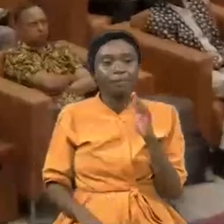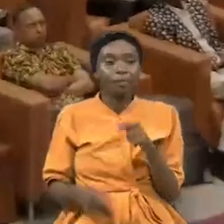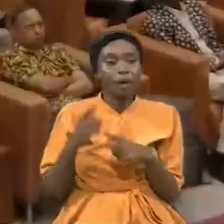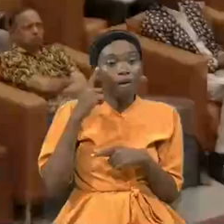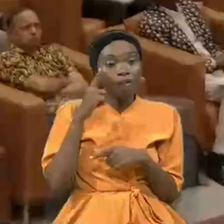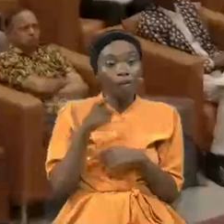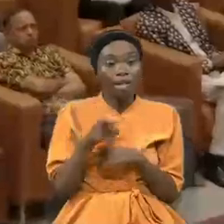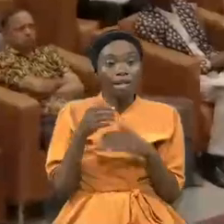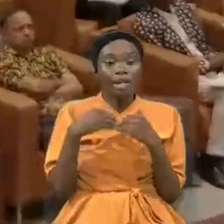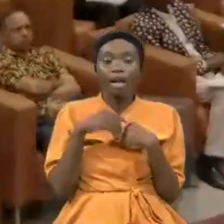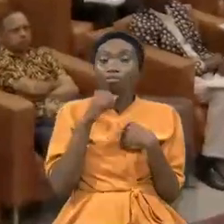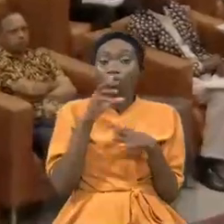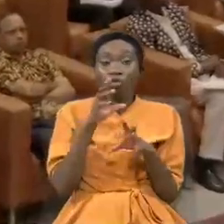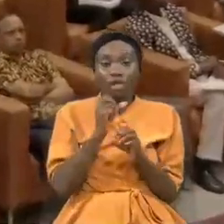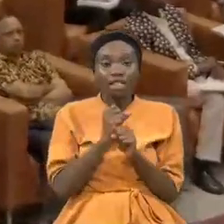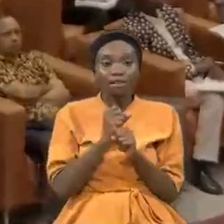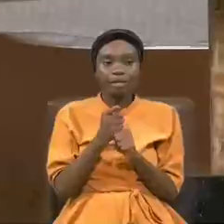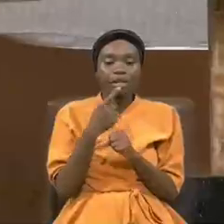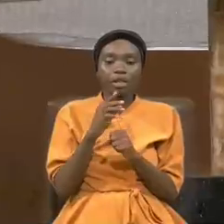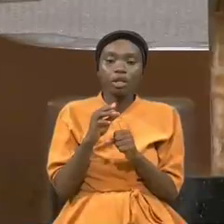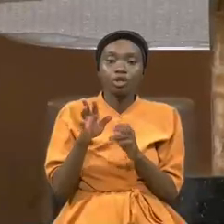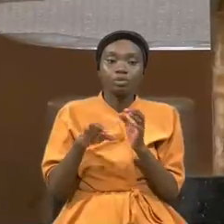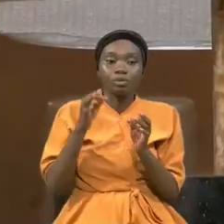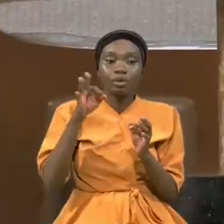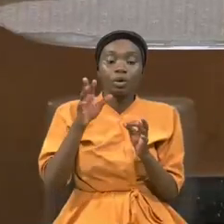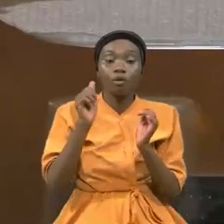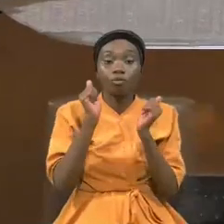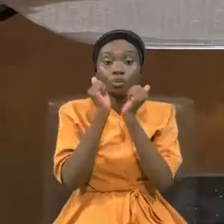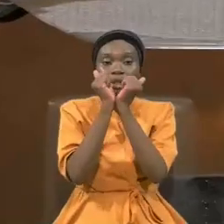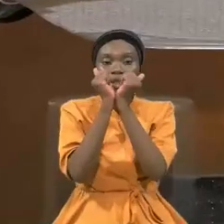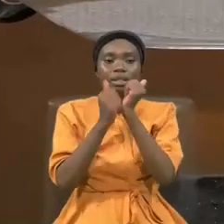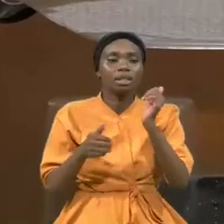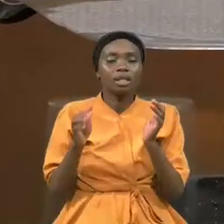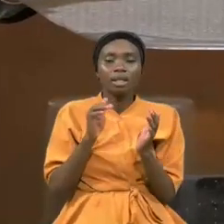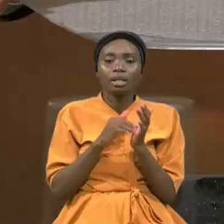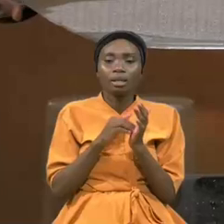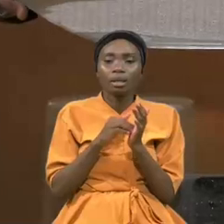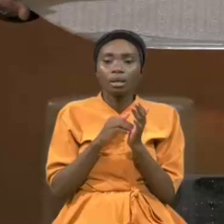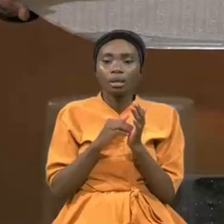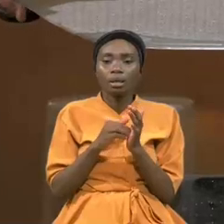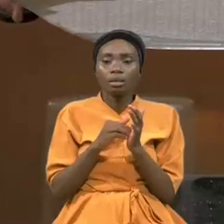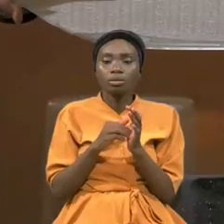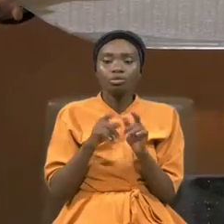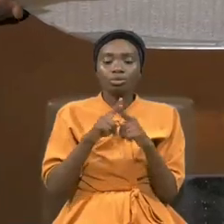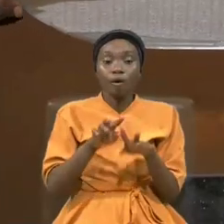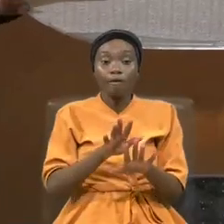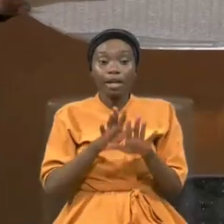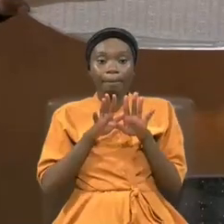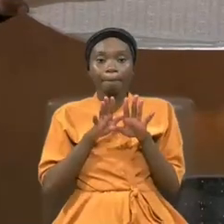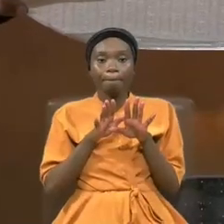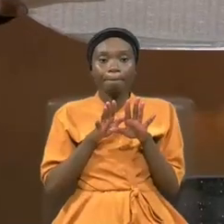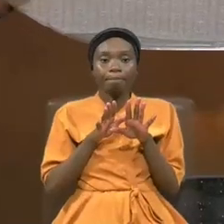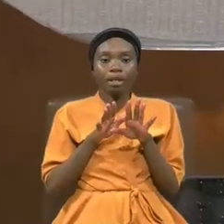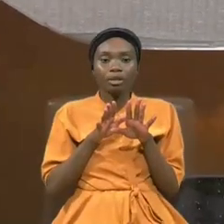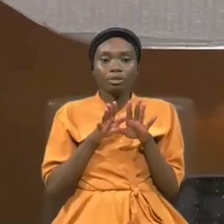Et vous n'avez point reçu un esprit de servitude pour être encore dans la